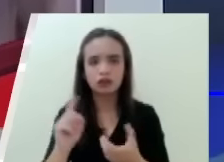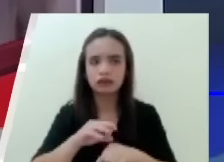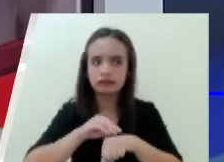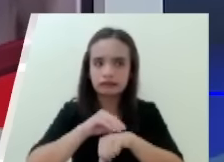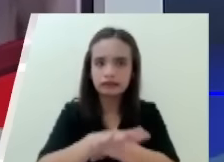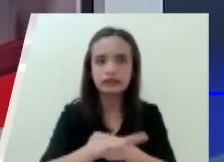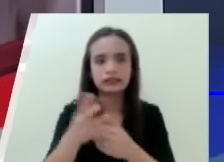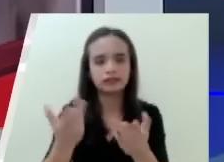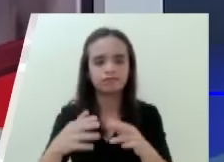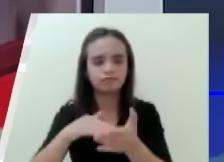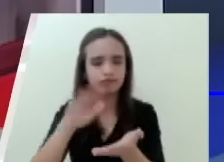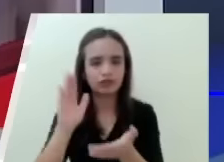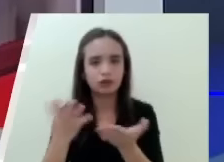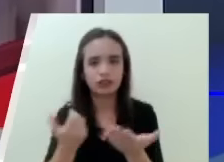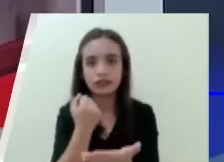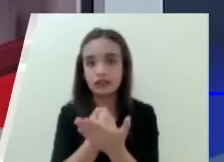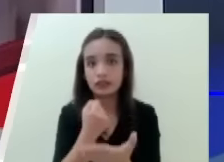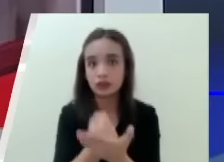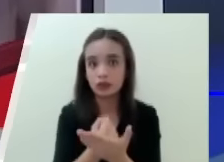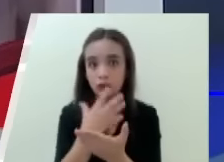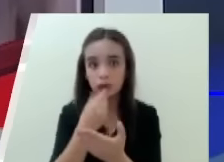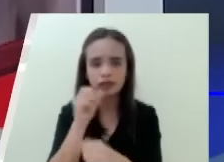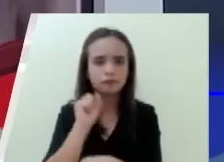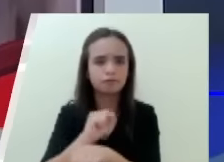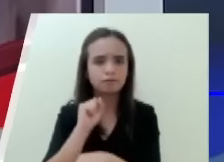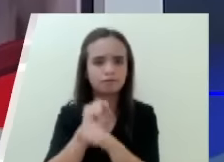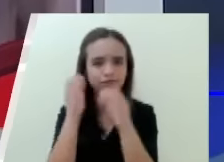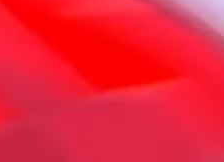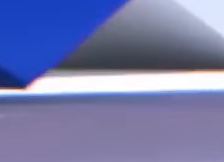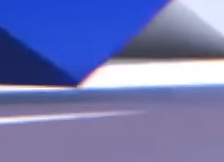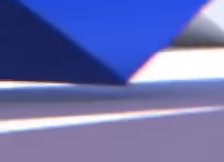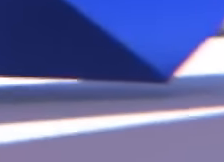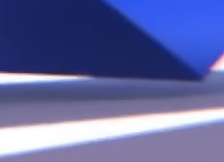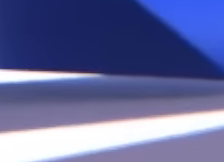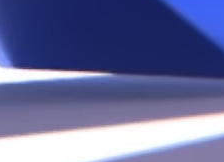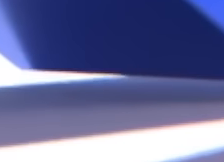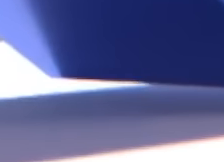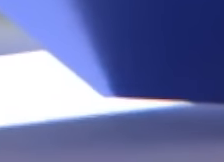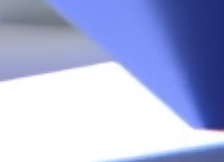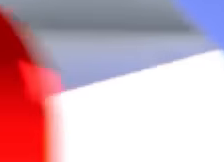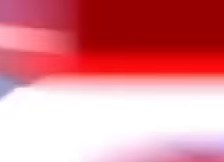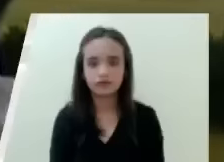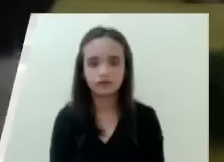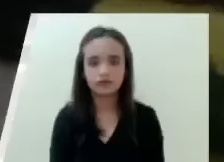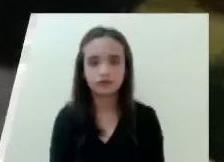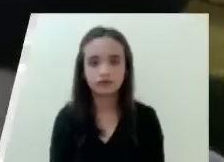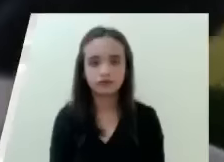inflation sa sahod ng mga manggagawa. Nakatutok si Ivan Mayrina.